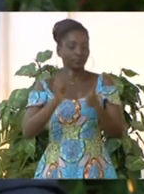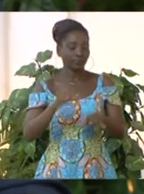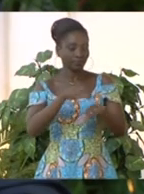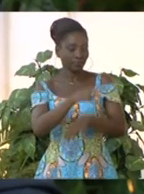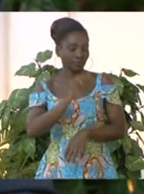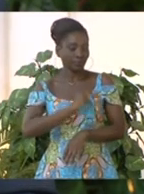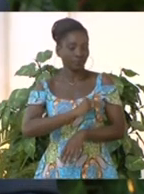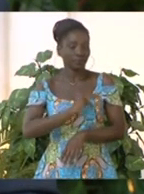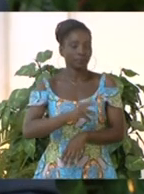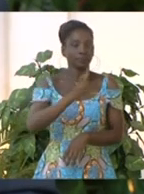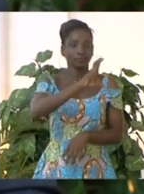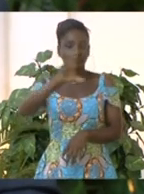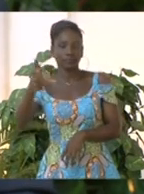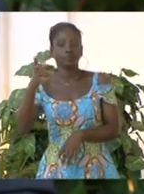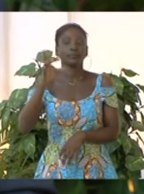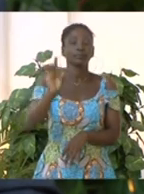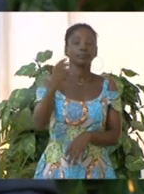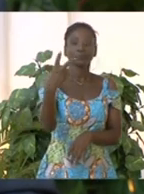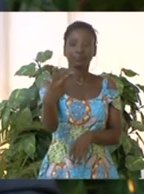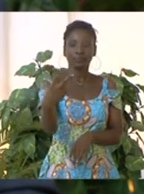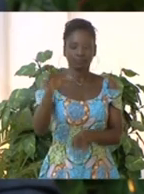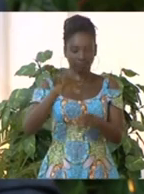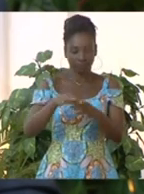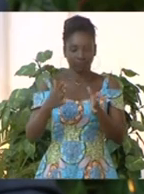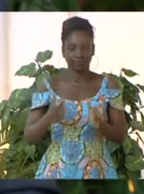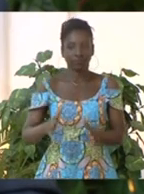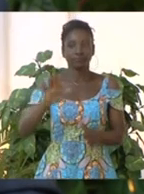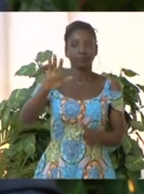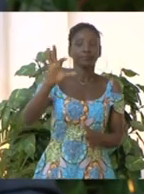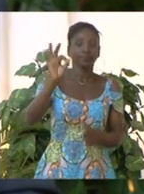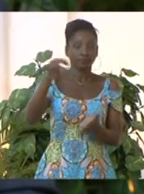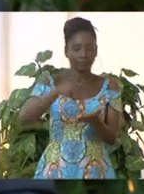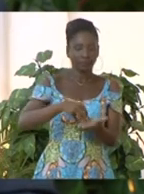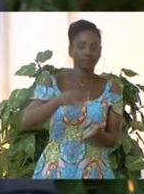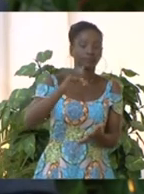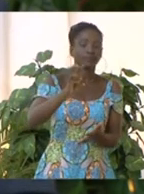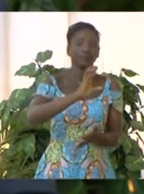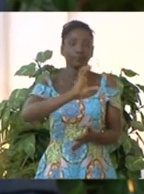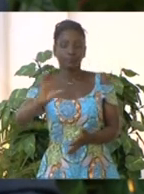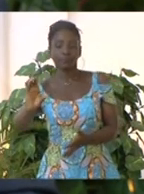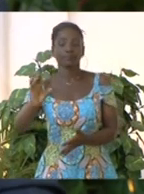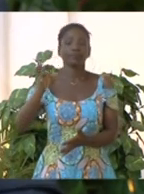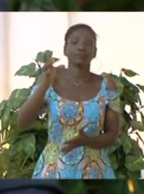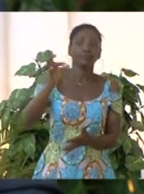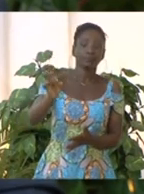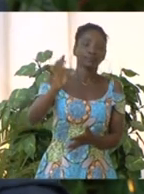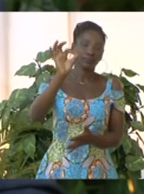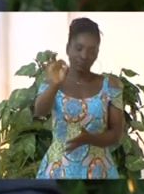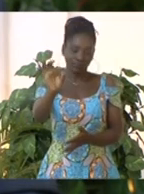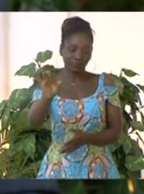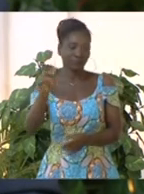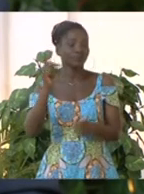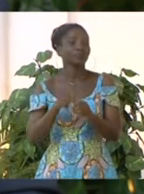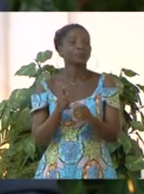382. Votants, 59 679. Taux de